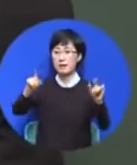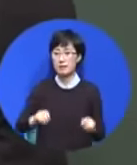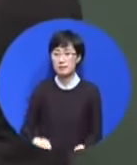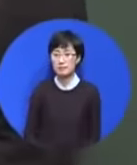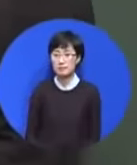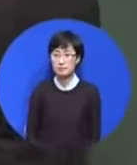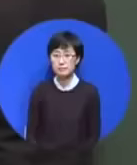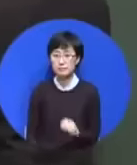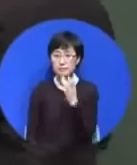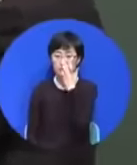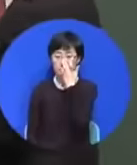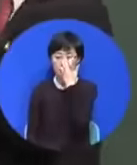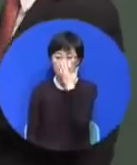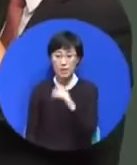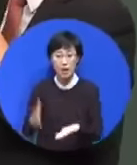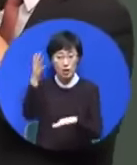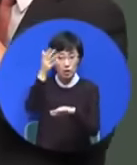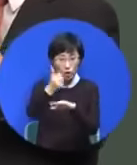드디어